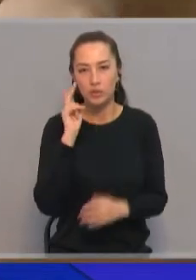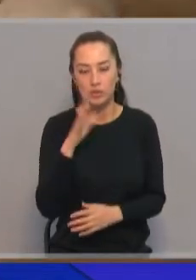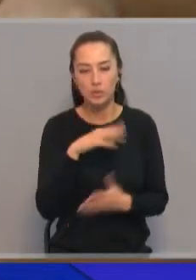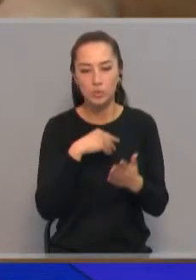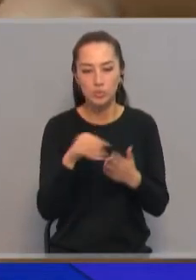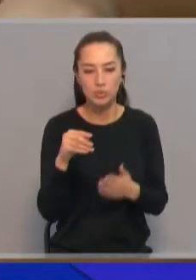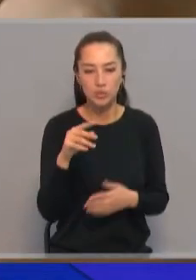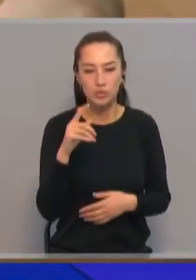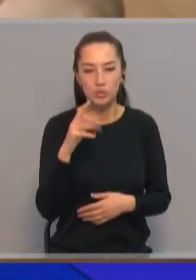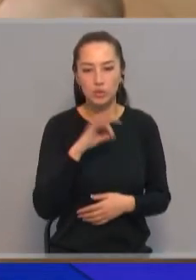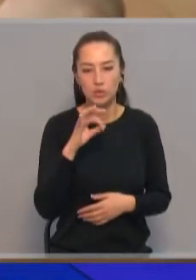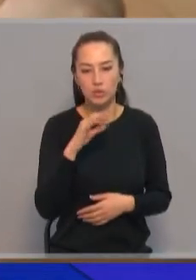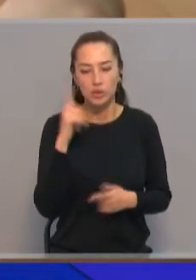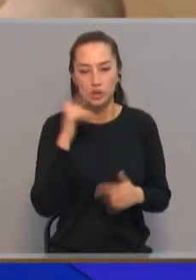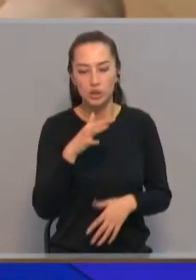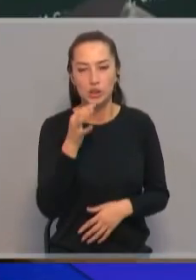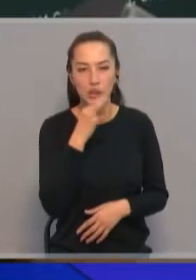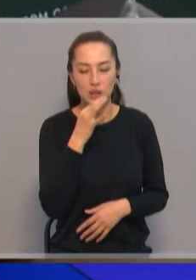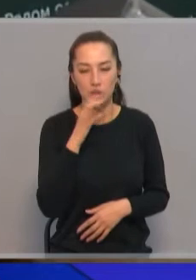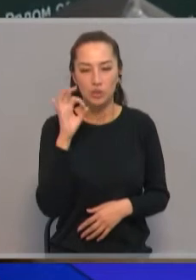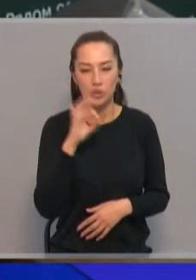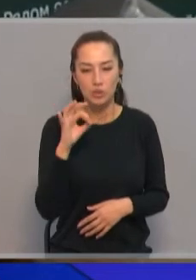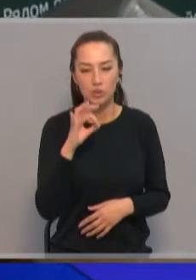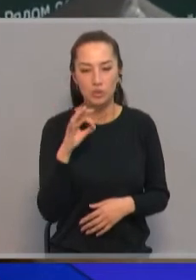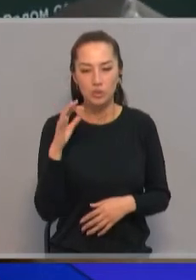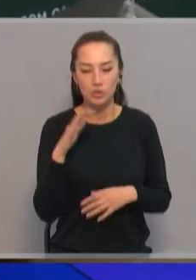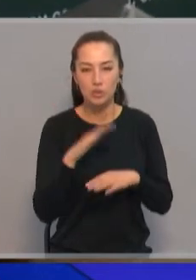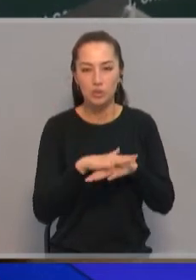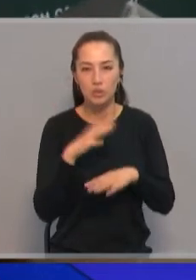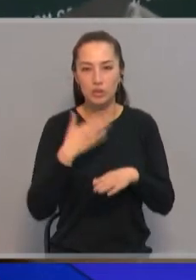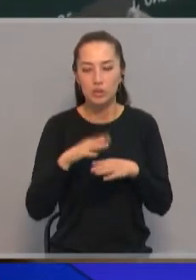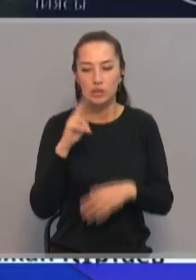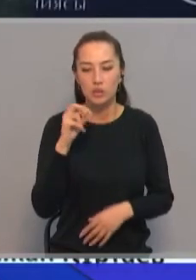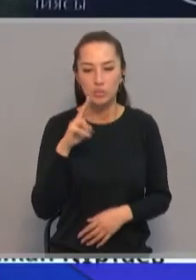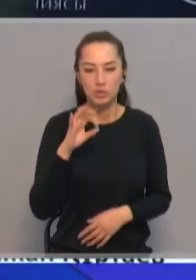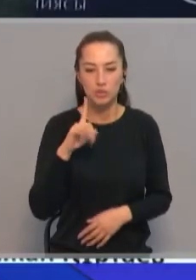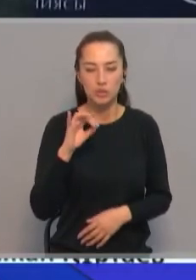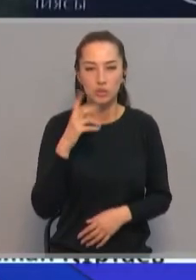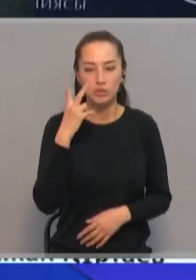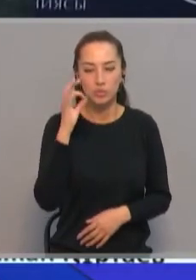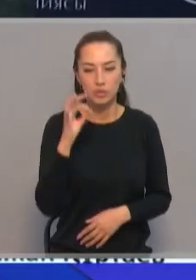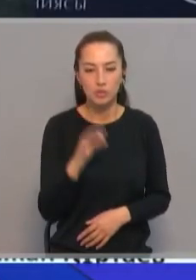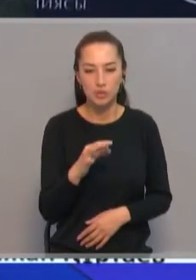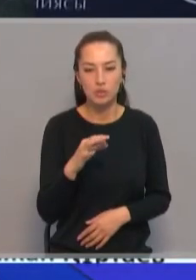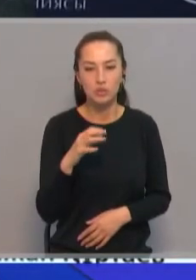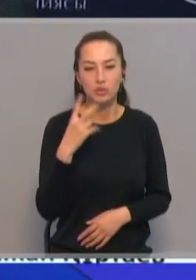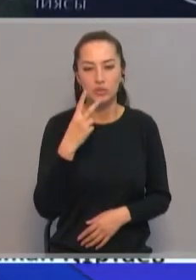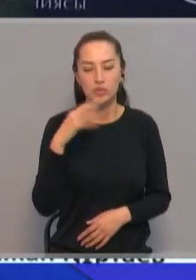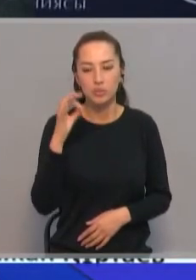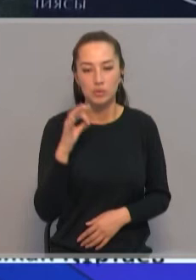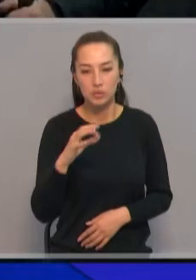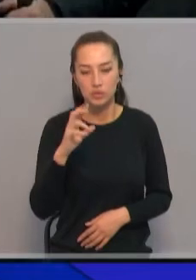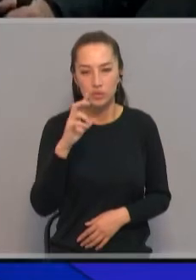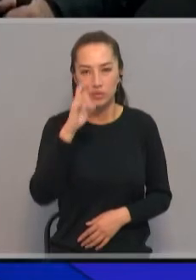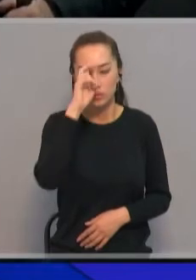білмей тұрғын үй мәселесін әзірге шешпей жүрген банк салымшыларының депозиттеріне жыл сайын 2% сыйақы мен 20%-дық